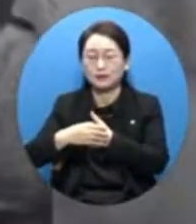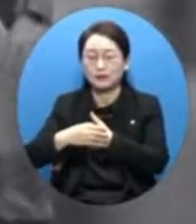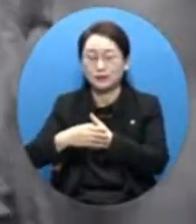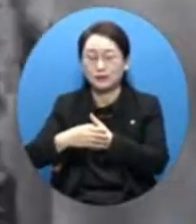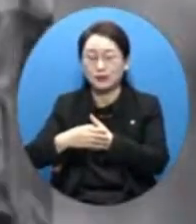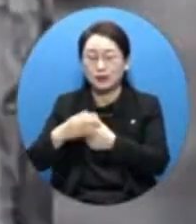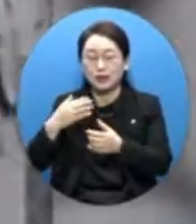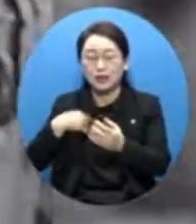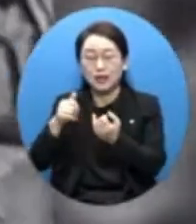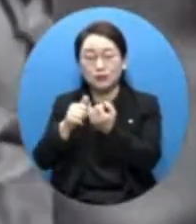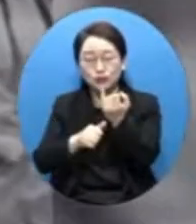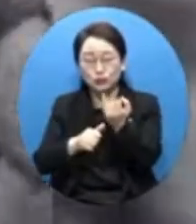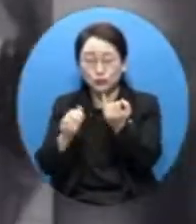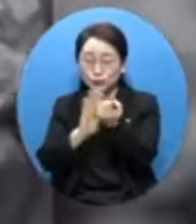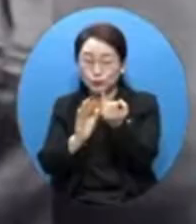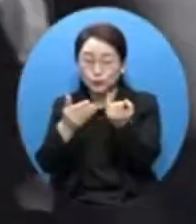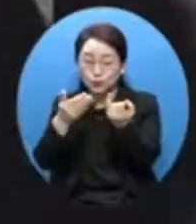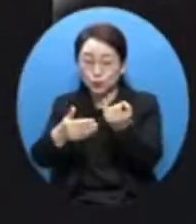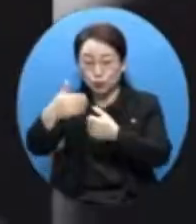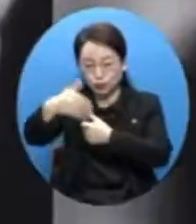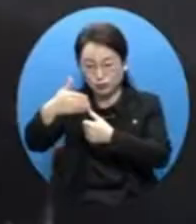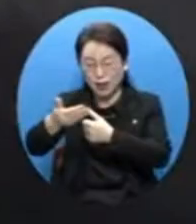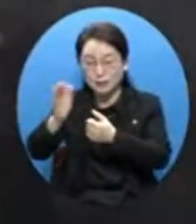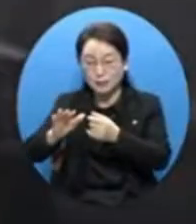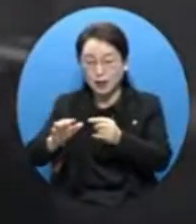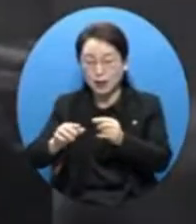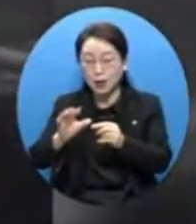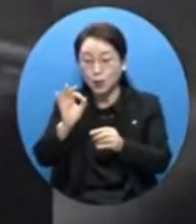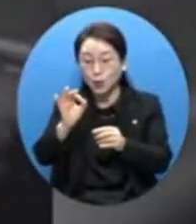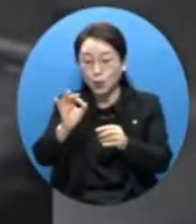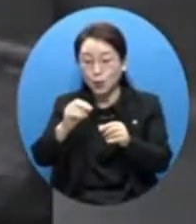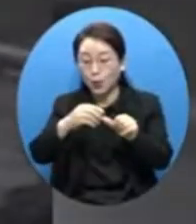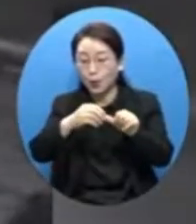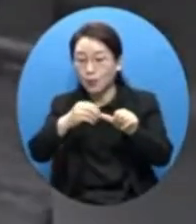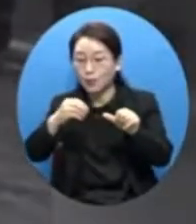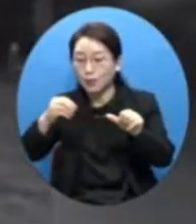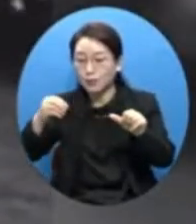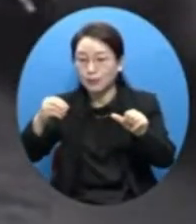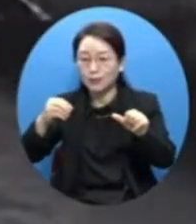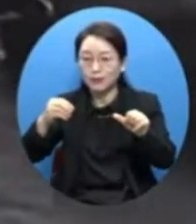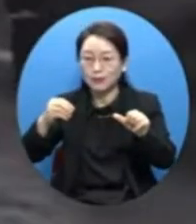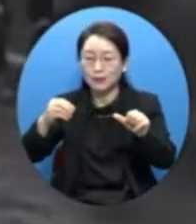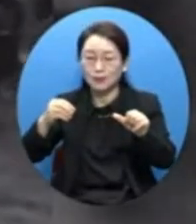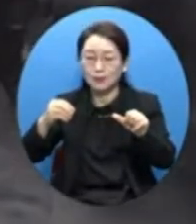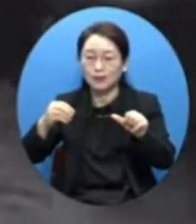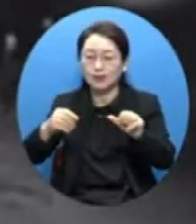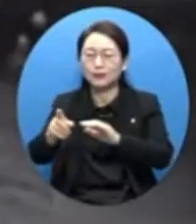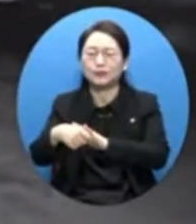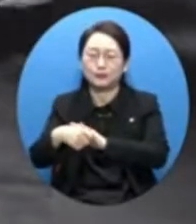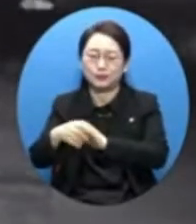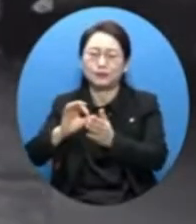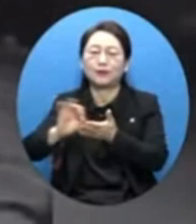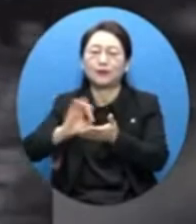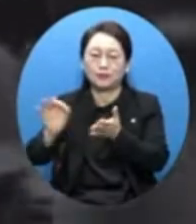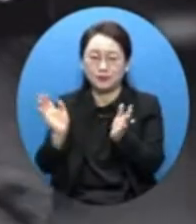미망인을 잘 돌봐달라 그랬는데 내가 그중 일부를 내가 훔쳐 썼습니다.